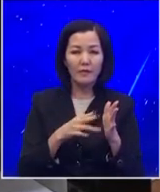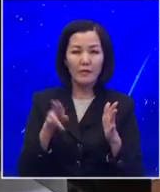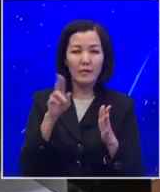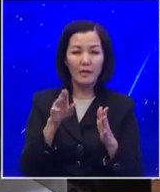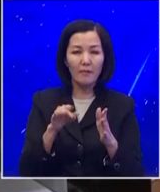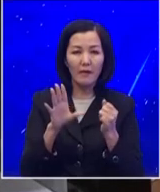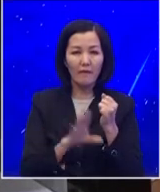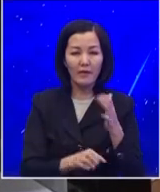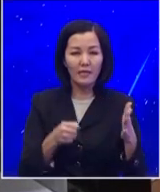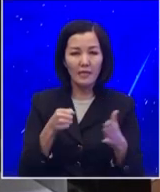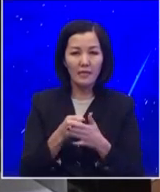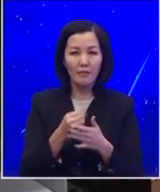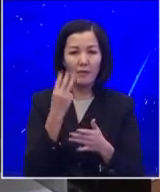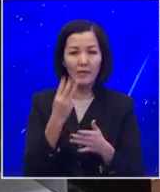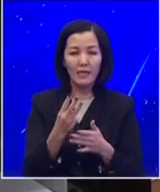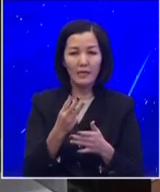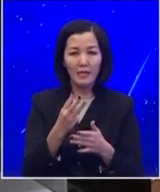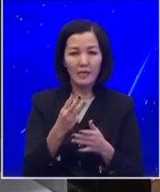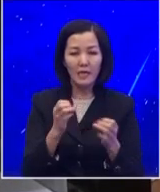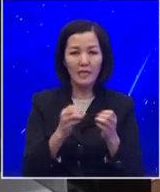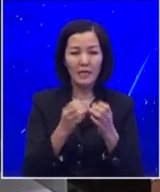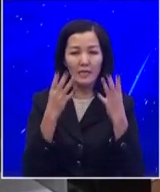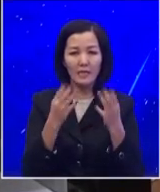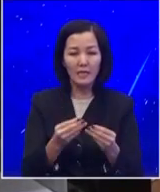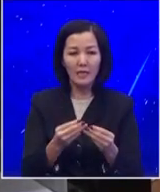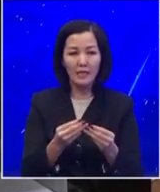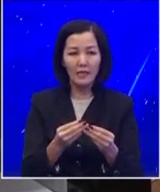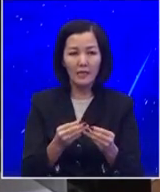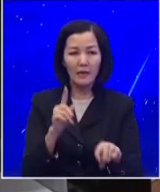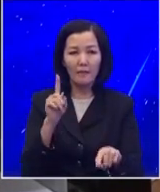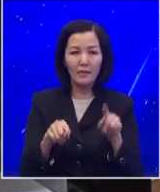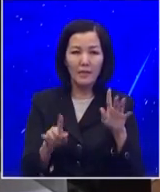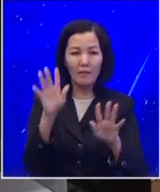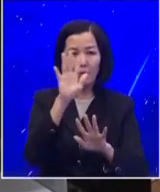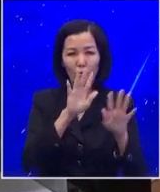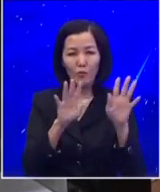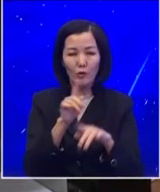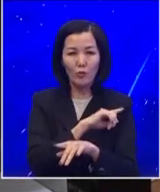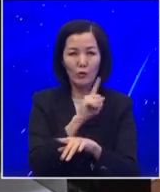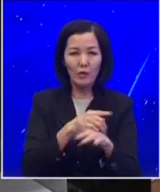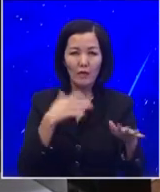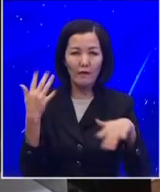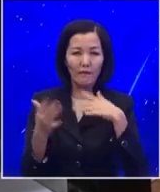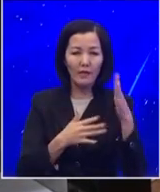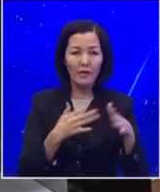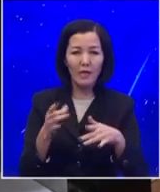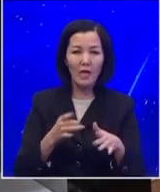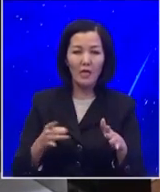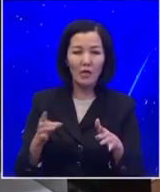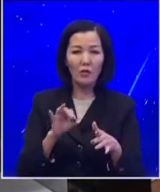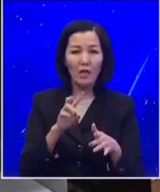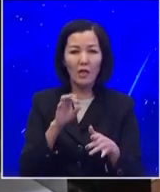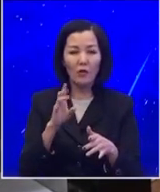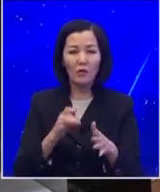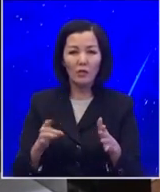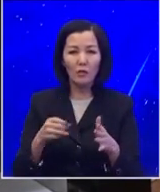конце декабря, то есть 3 декабря, местами будет наблюдаться туман. Также усиление ветра в районе Алакольских озер